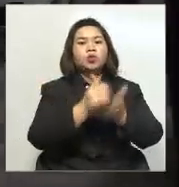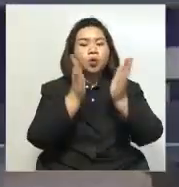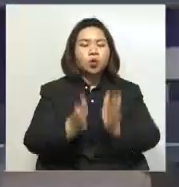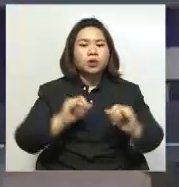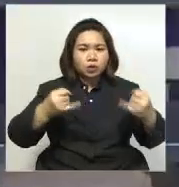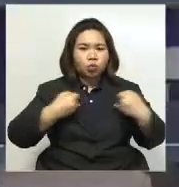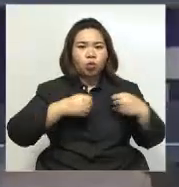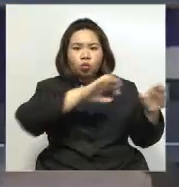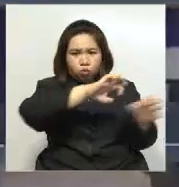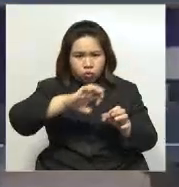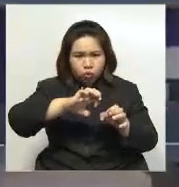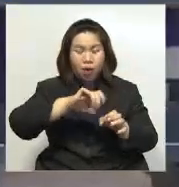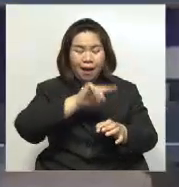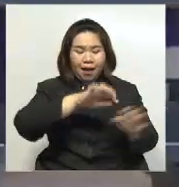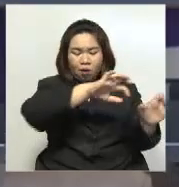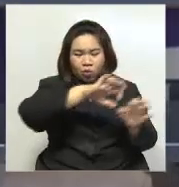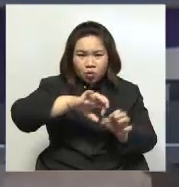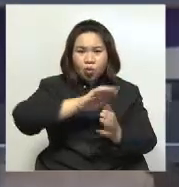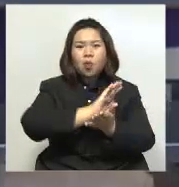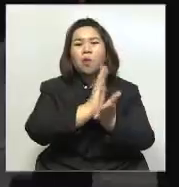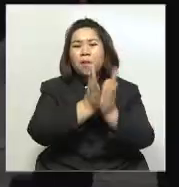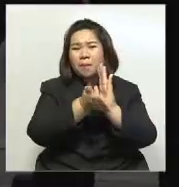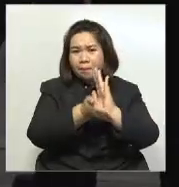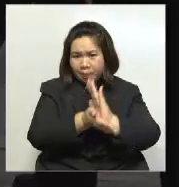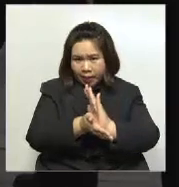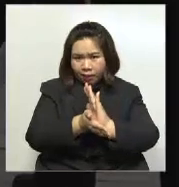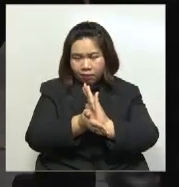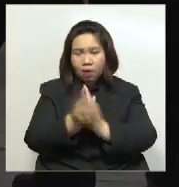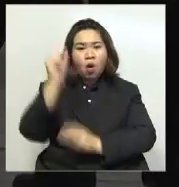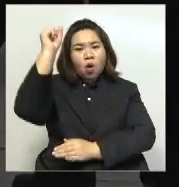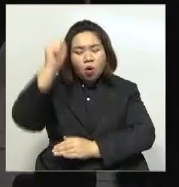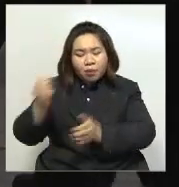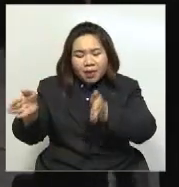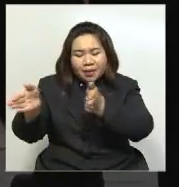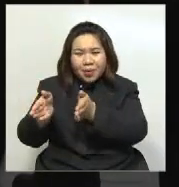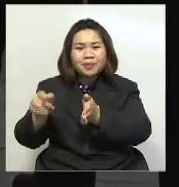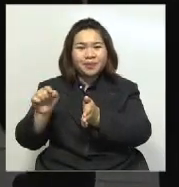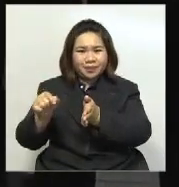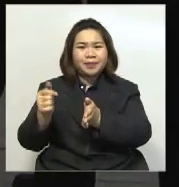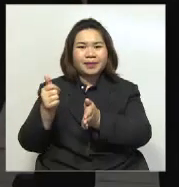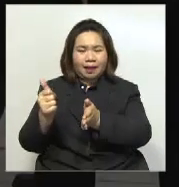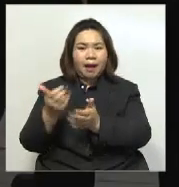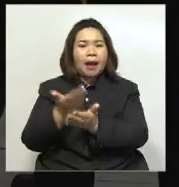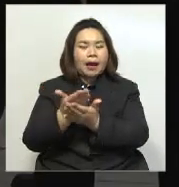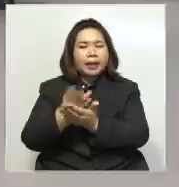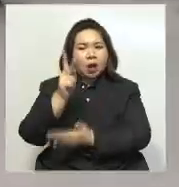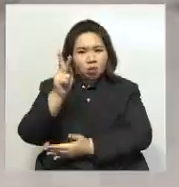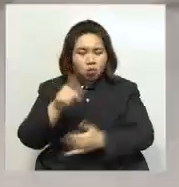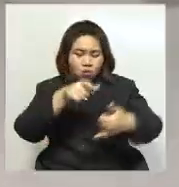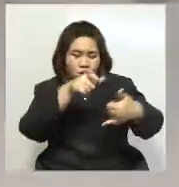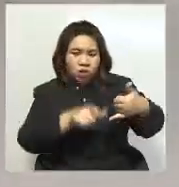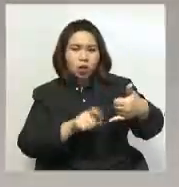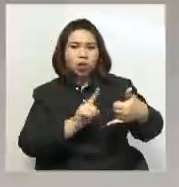การในโครงการเปลี่ยนรถโดยสารประจำทางขนาดเล็กแทนรถตู้โดยสารนะคะซึ่งก็มีวงเงินกู้ต่อ